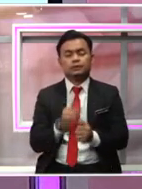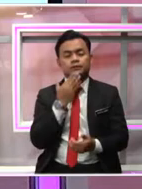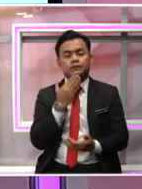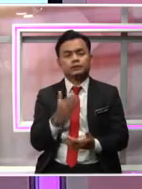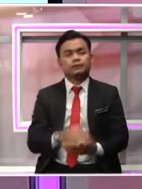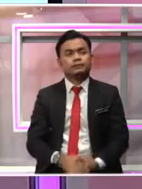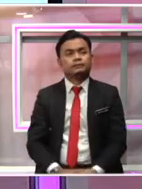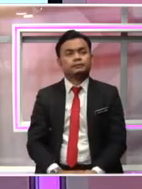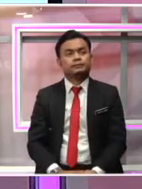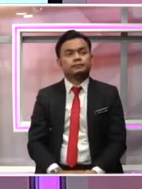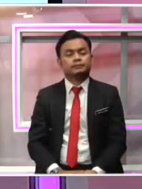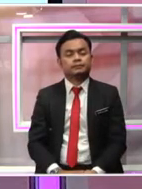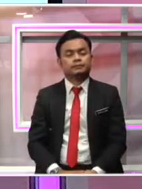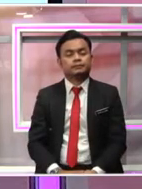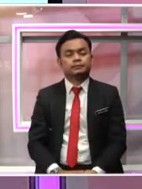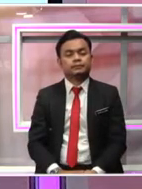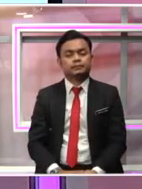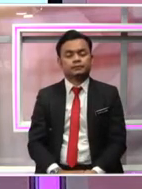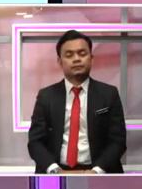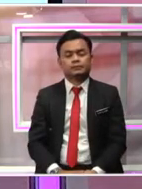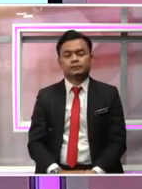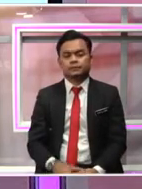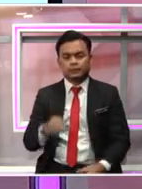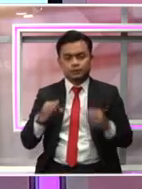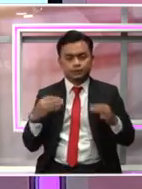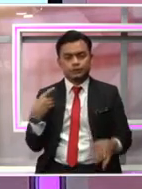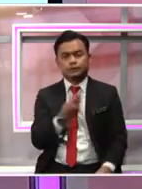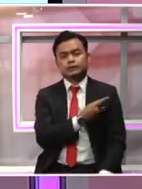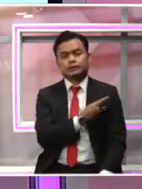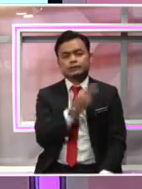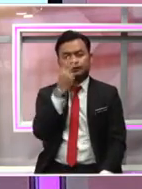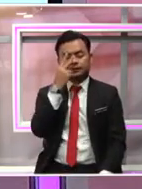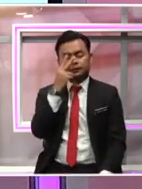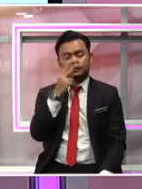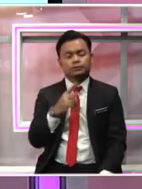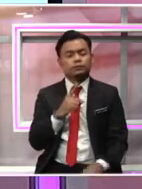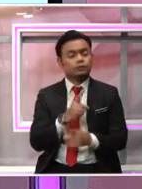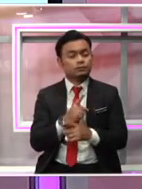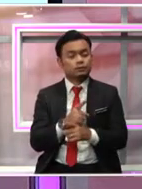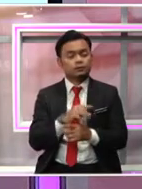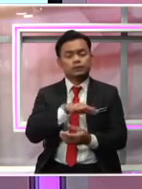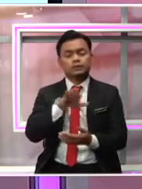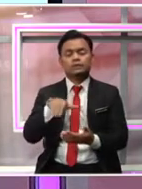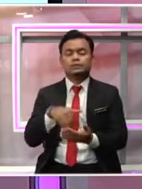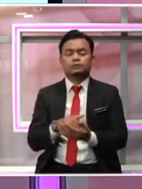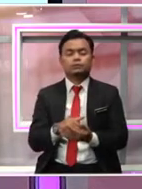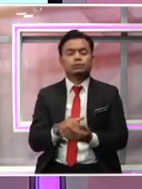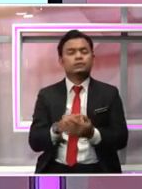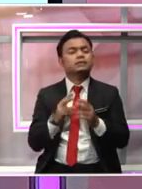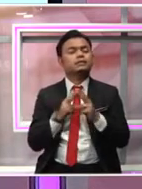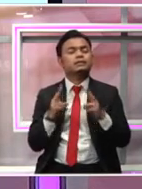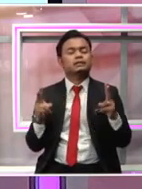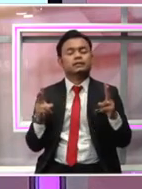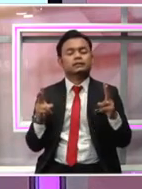secara keseluruhannya pencapaian Nisa dan anak-anak murid di rumah berada di tahap